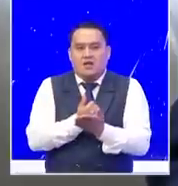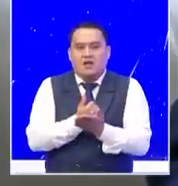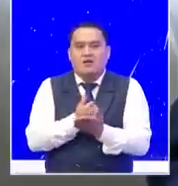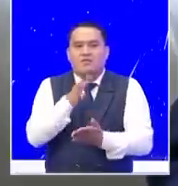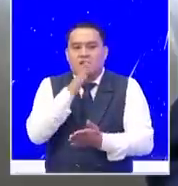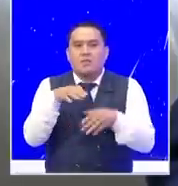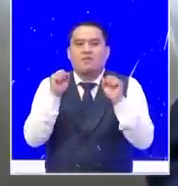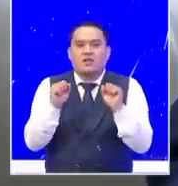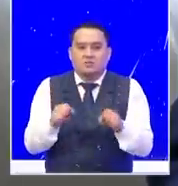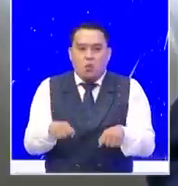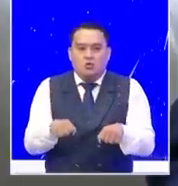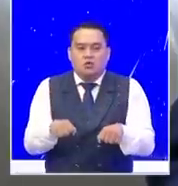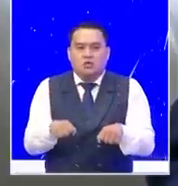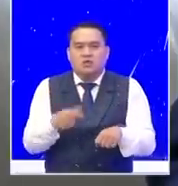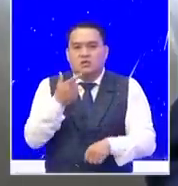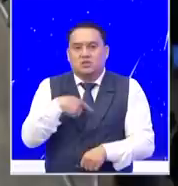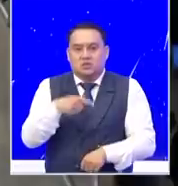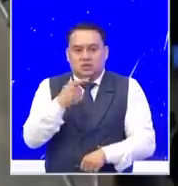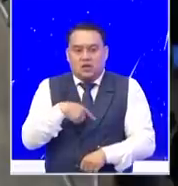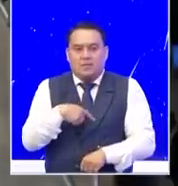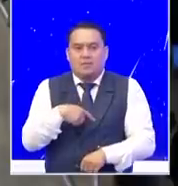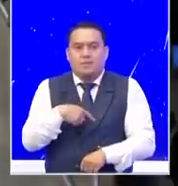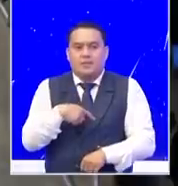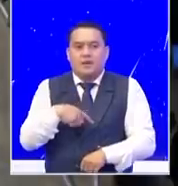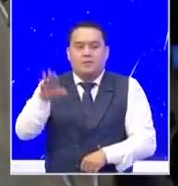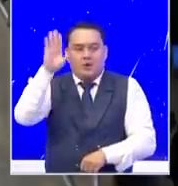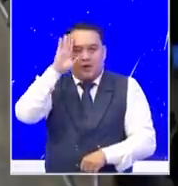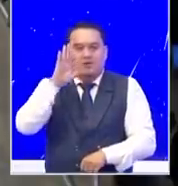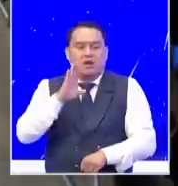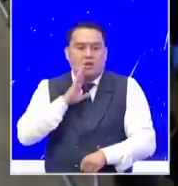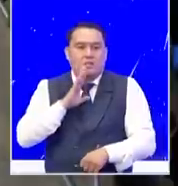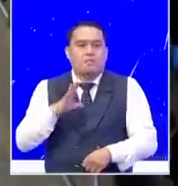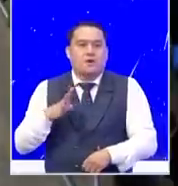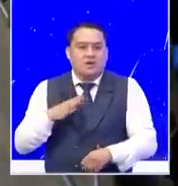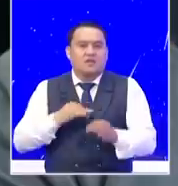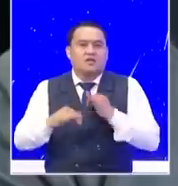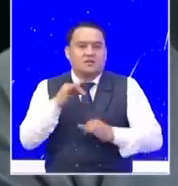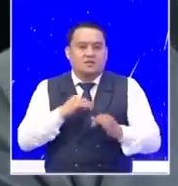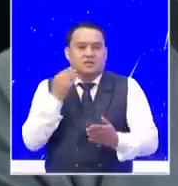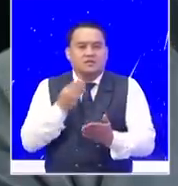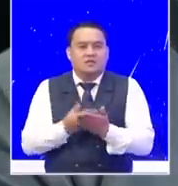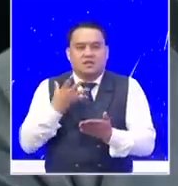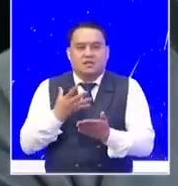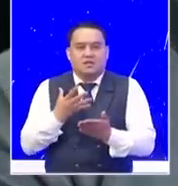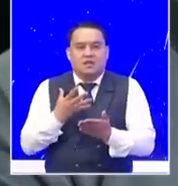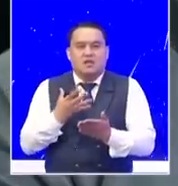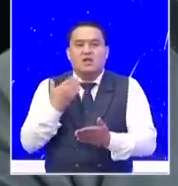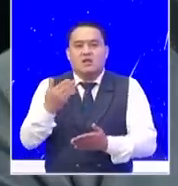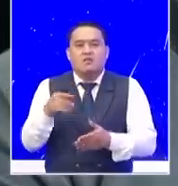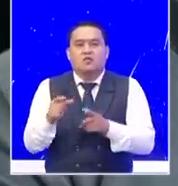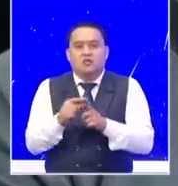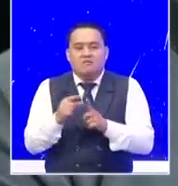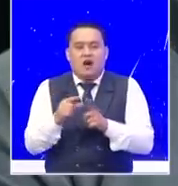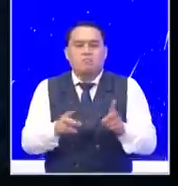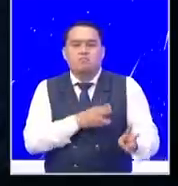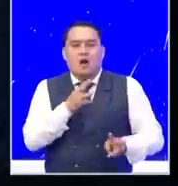время и возможность для них находил сам Бейсен Куранбек. Для парней и девушек эти беседы были ценнее всех уроков и лекций. Его слова